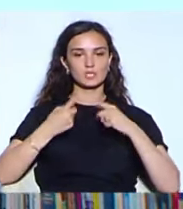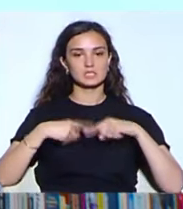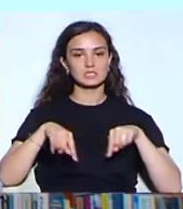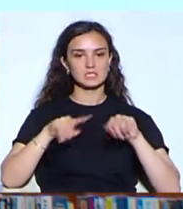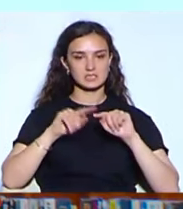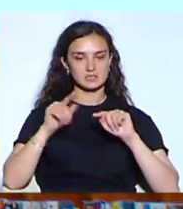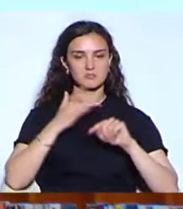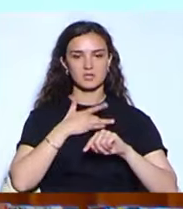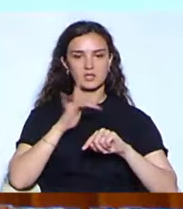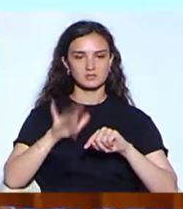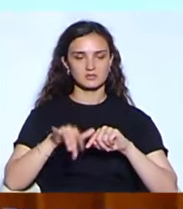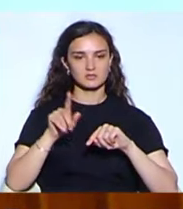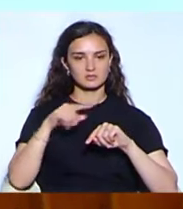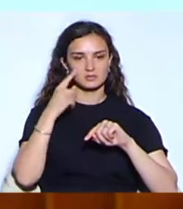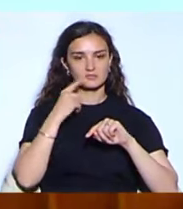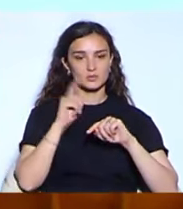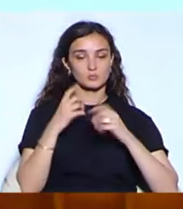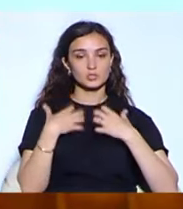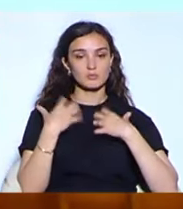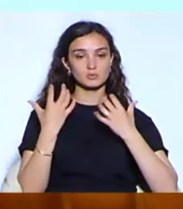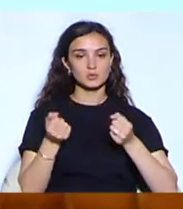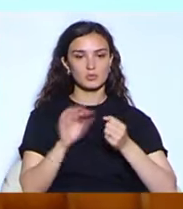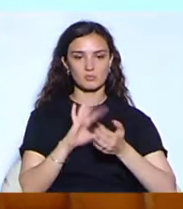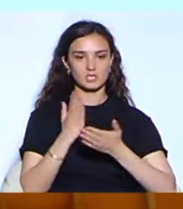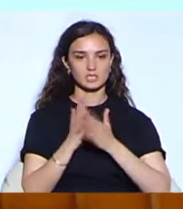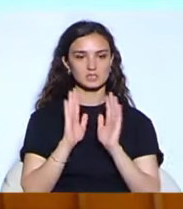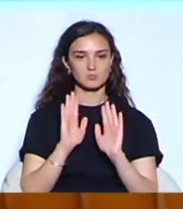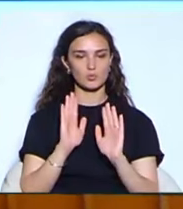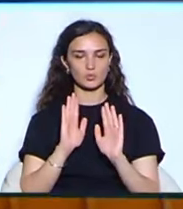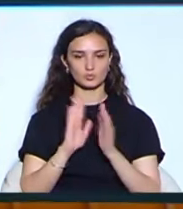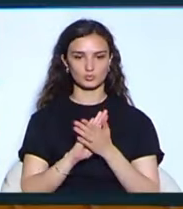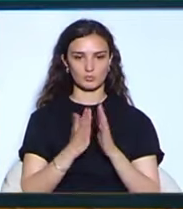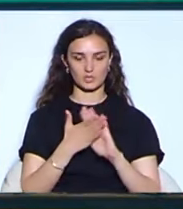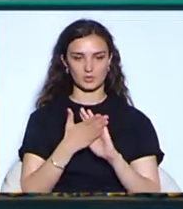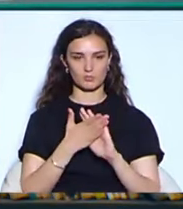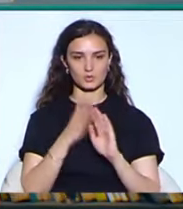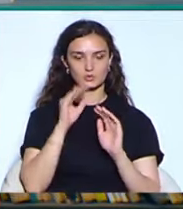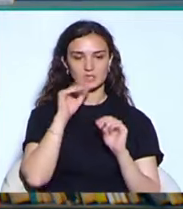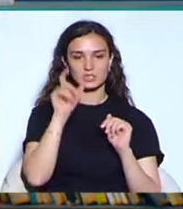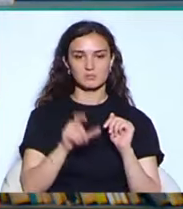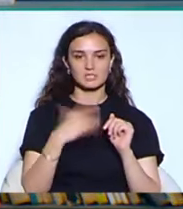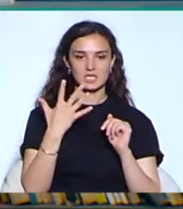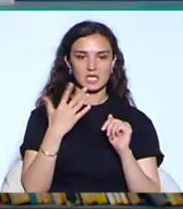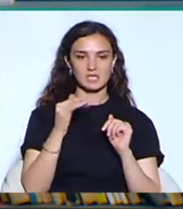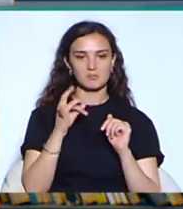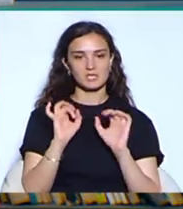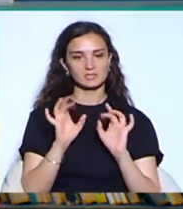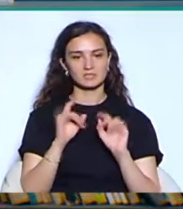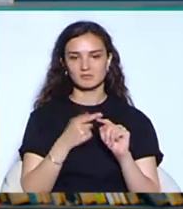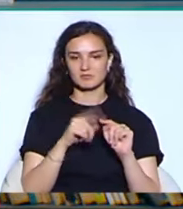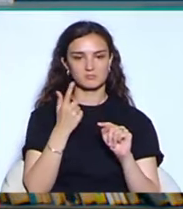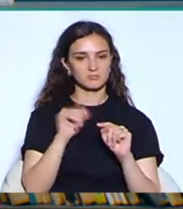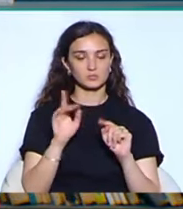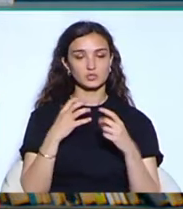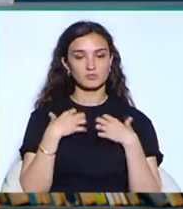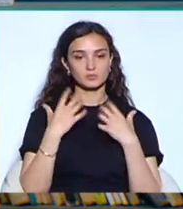ორგანიზაციამ კაცრად განსაზღვრა ჯანმრთელობა არ არის მხოლოდ მდგომარეობა, როდესაც ადამიანს ხელი ან ფეხი სტკივა.